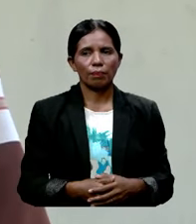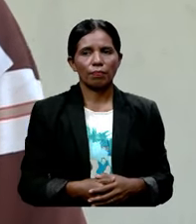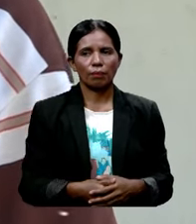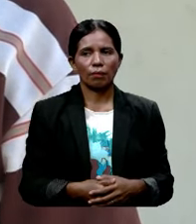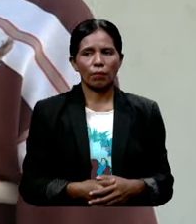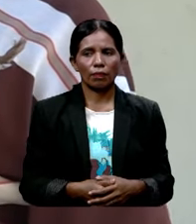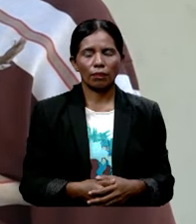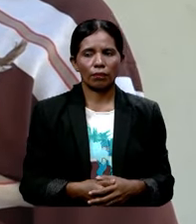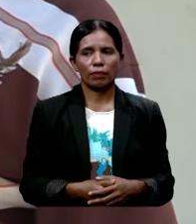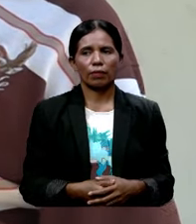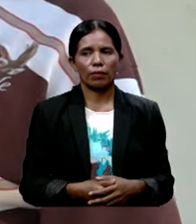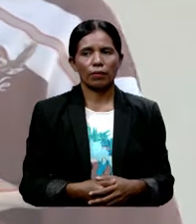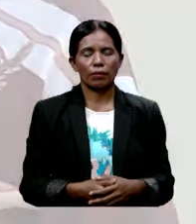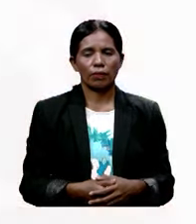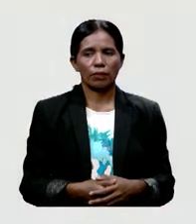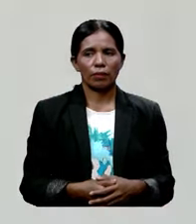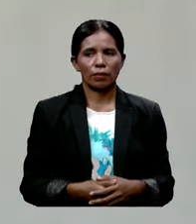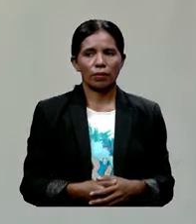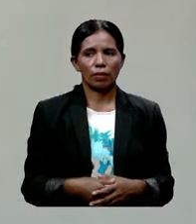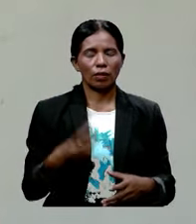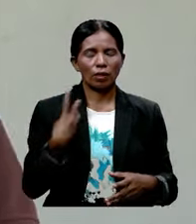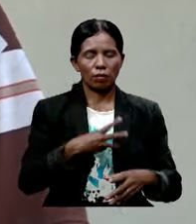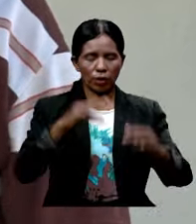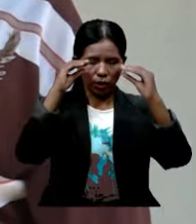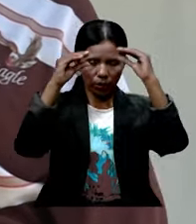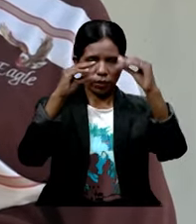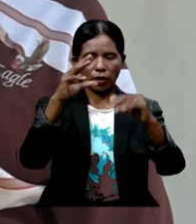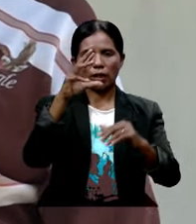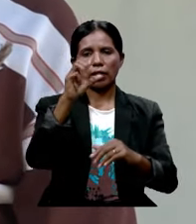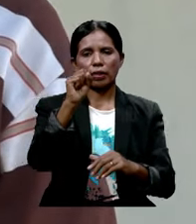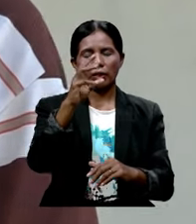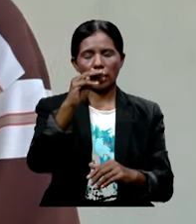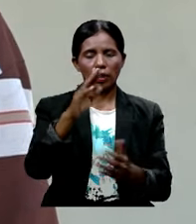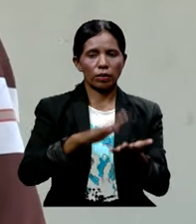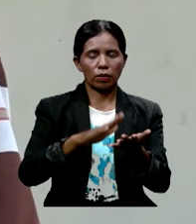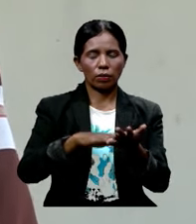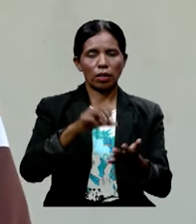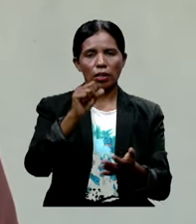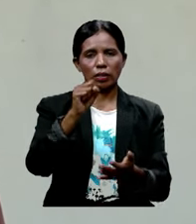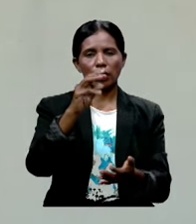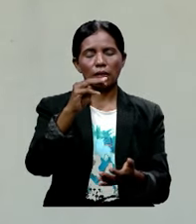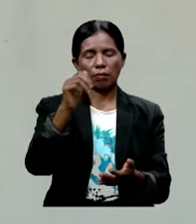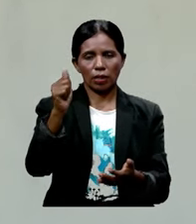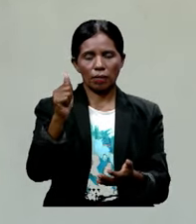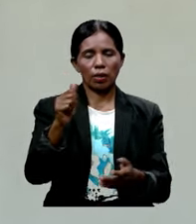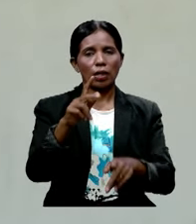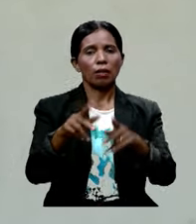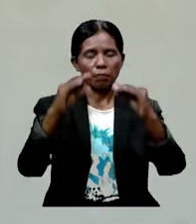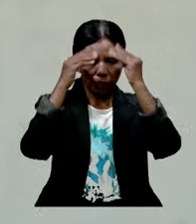Nesan para ba sekundari nian baka na ensia mai